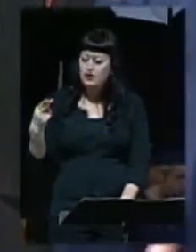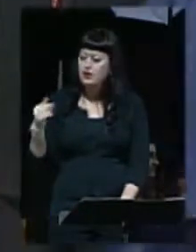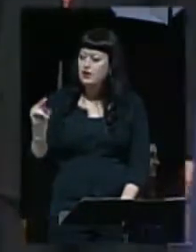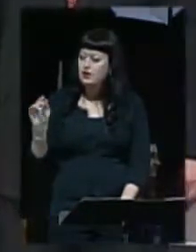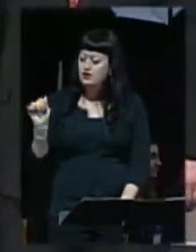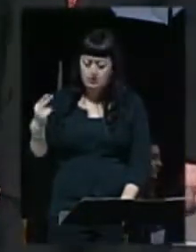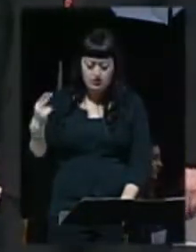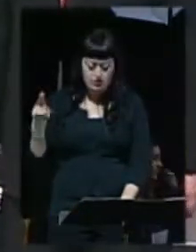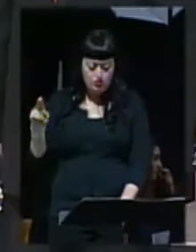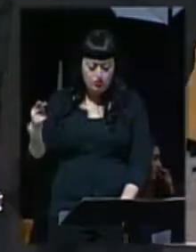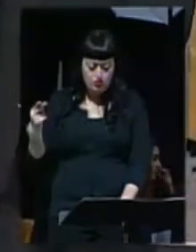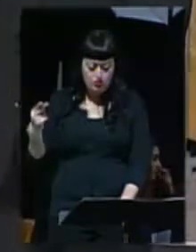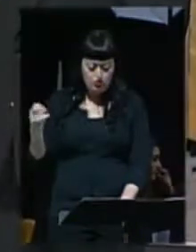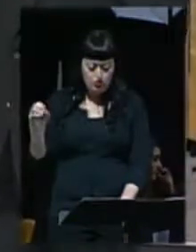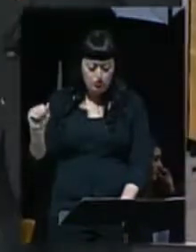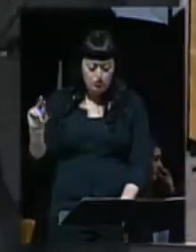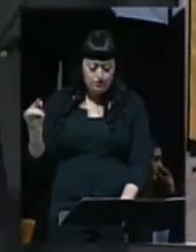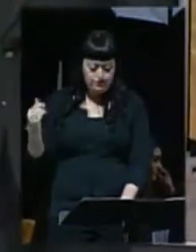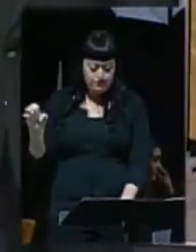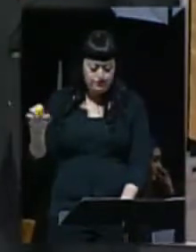Hannah Hoag.